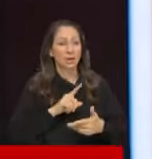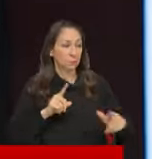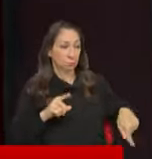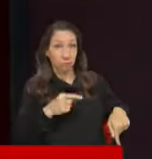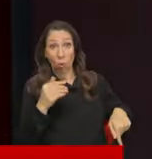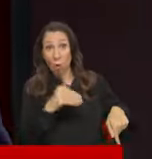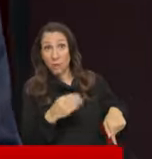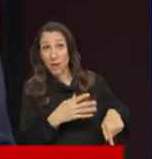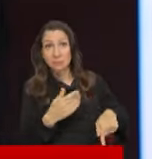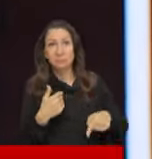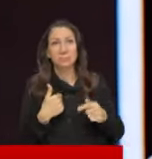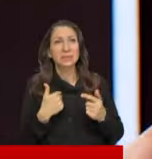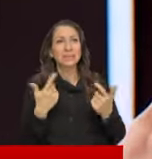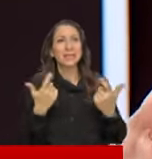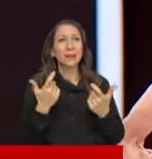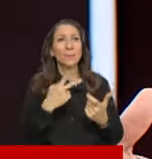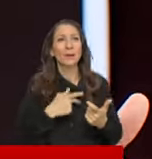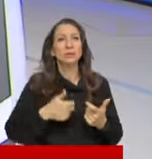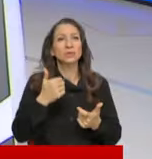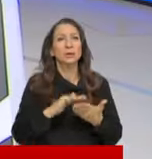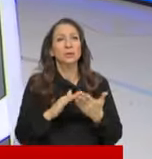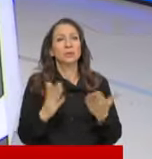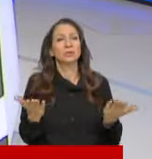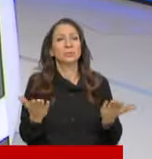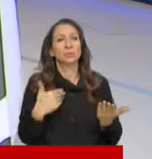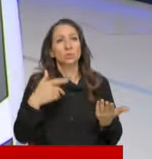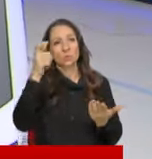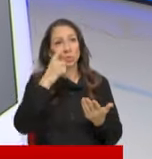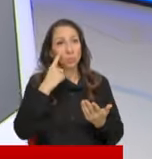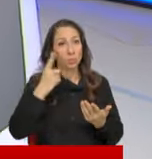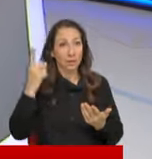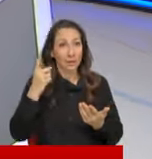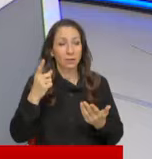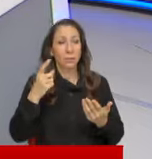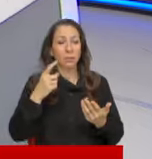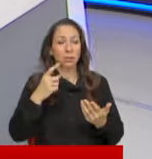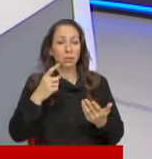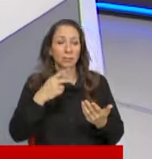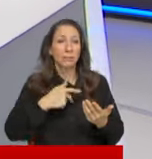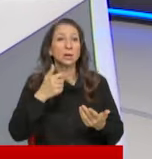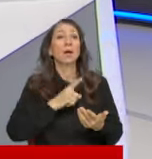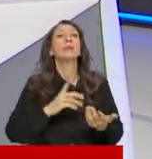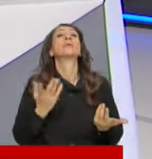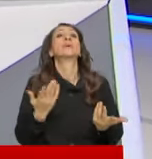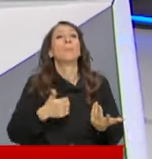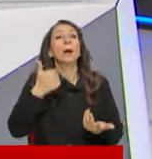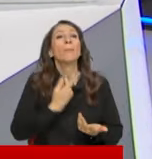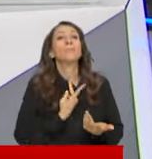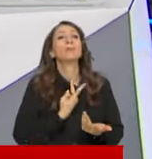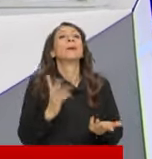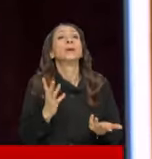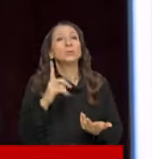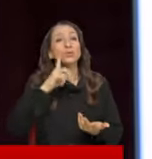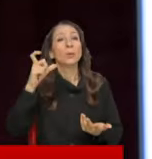alıyor Biz nerenin belediye başkanları arkadaş Biz Türkiye Cumhuriyeti'nin belediye başkanları değil miyiz bakan bizim bakanımız değil mi